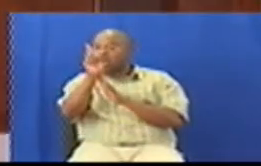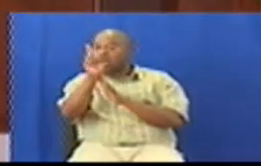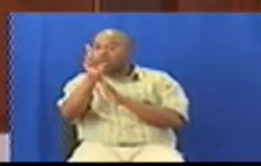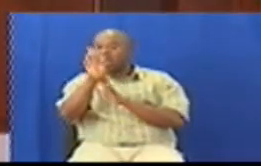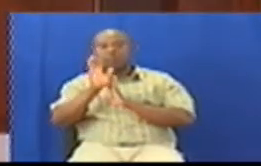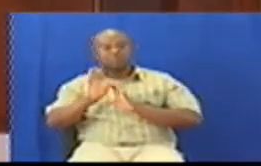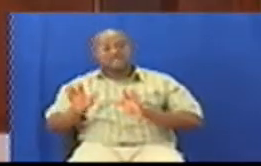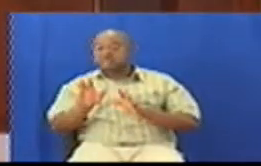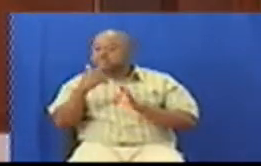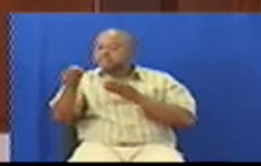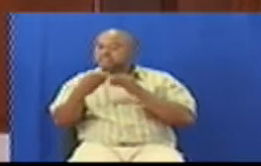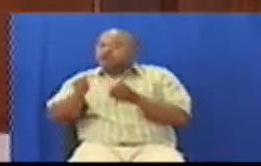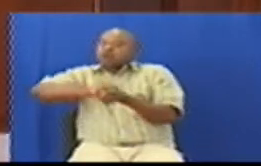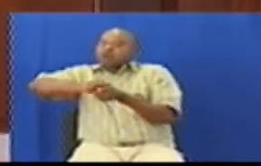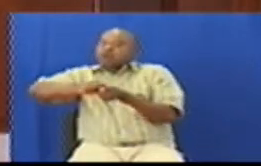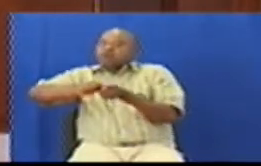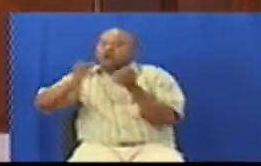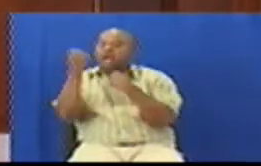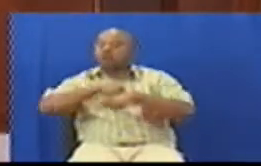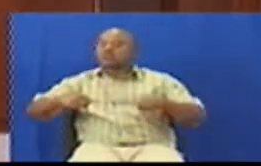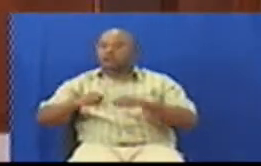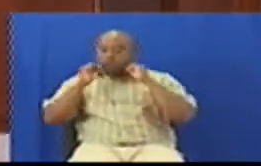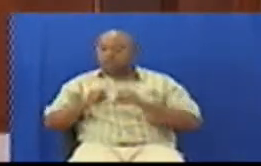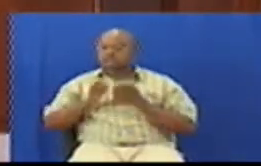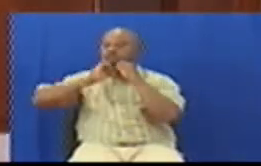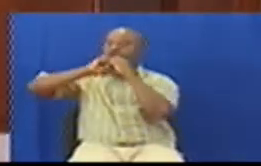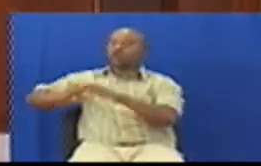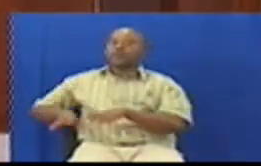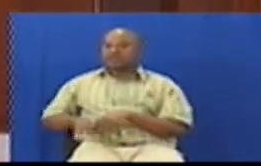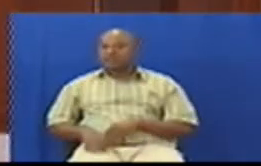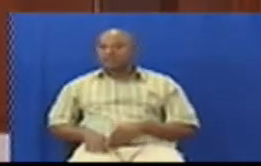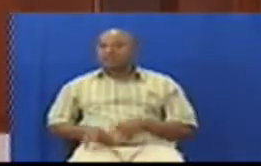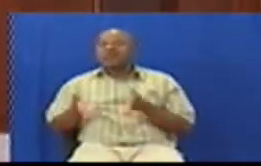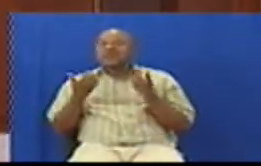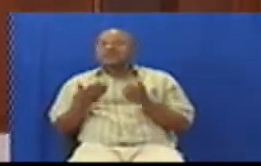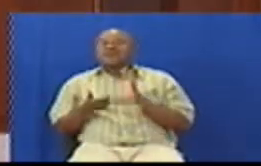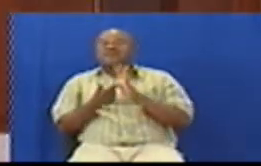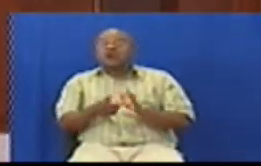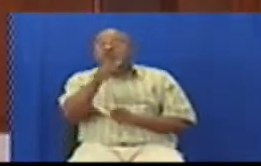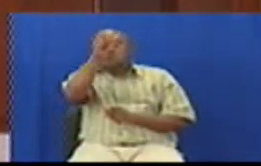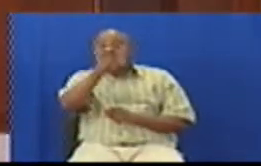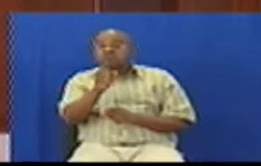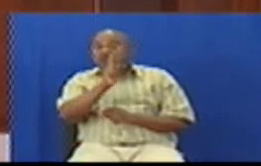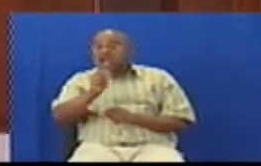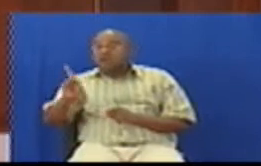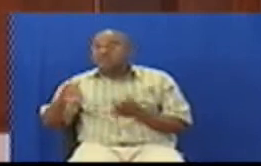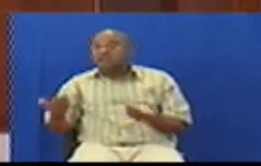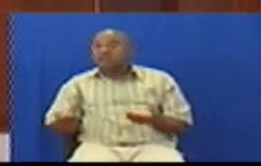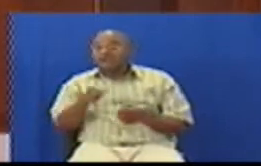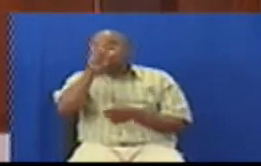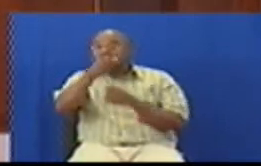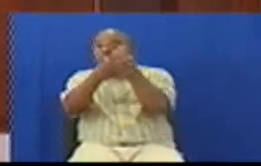kuifua, lazima uitupe. Sasa kwa huyu mwananchi wa kawaida, Mheshimiwa Spika, mwananchi wa